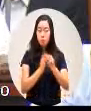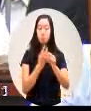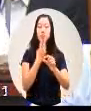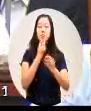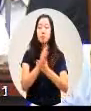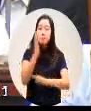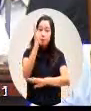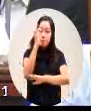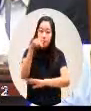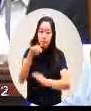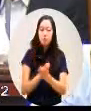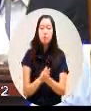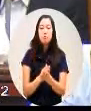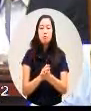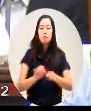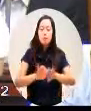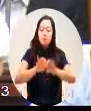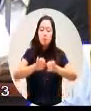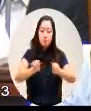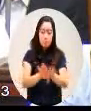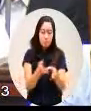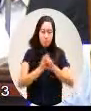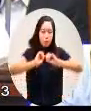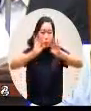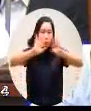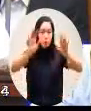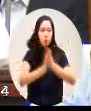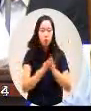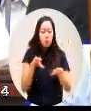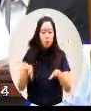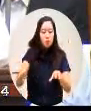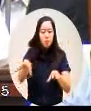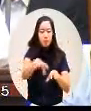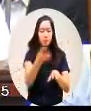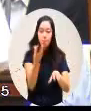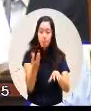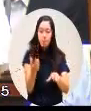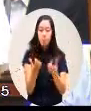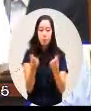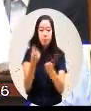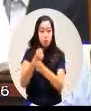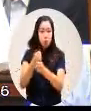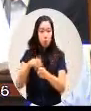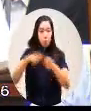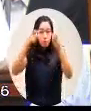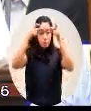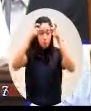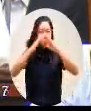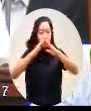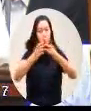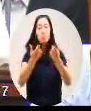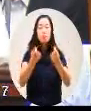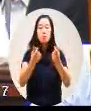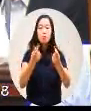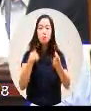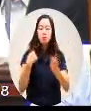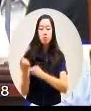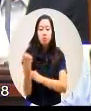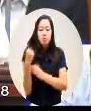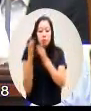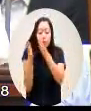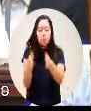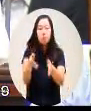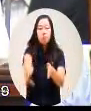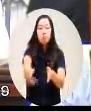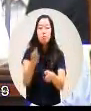咧开始咧推，啊，有部分的地方政府原来咧做，啊，高雄市政府目前原来咧努力往这方